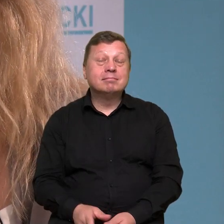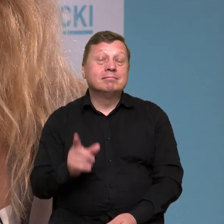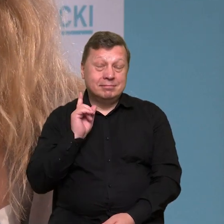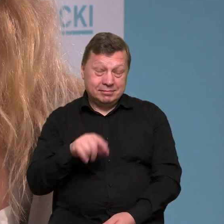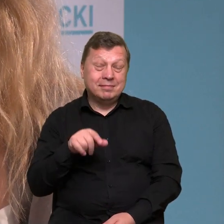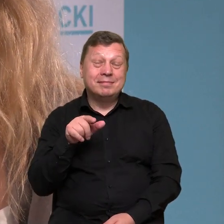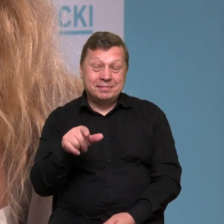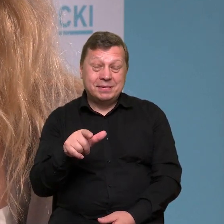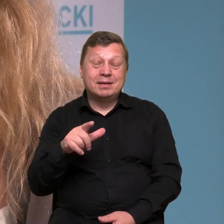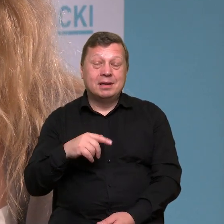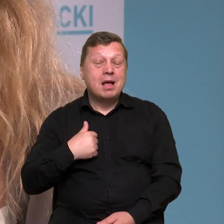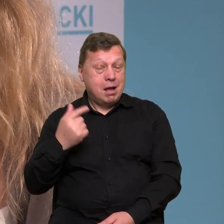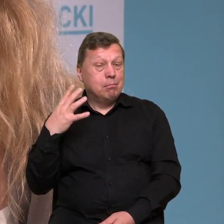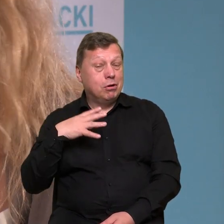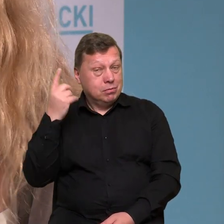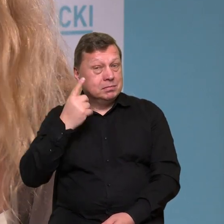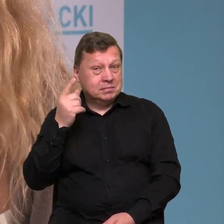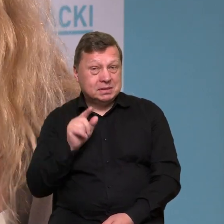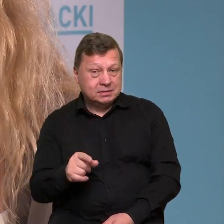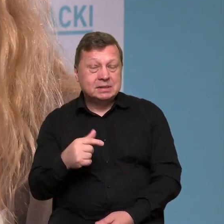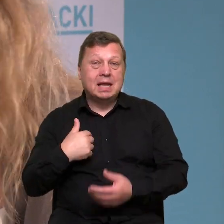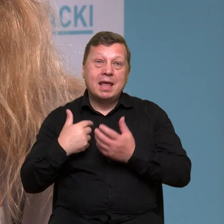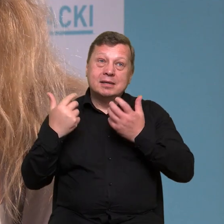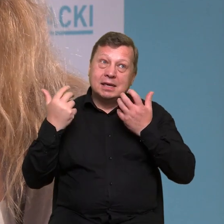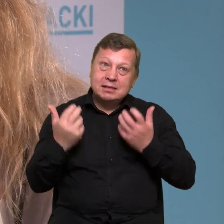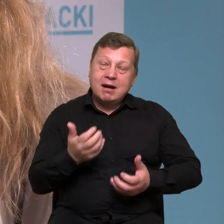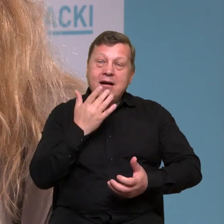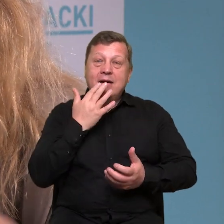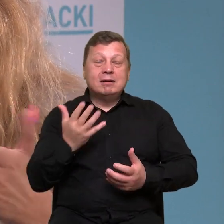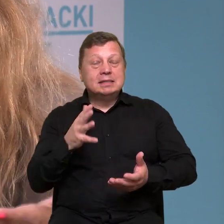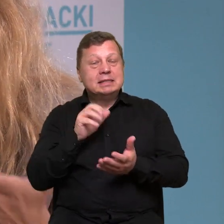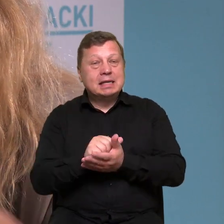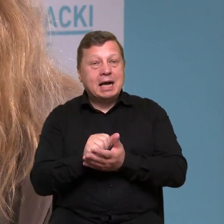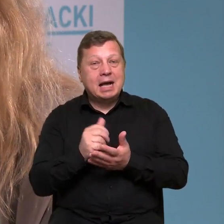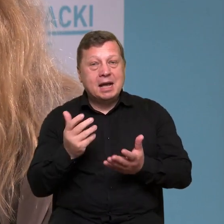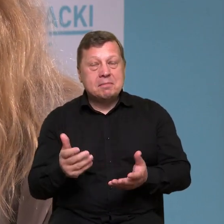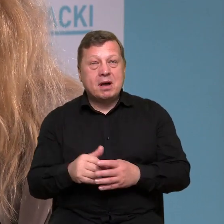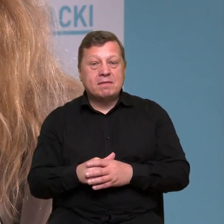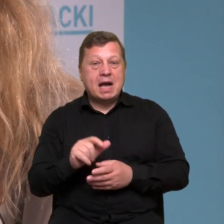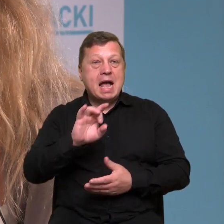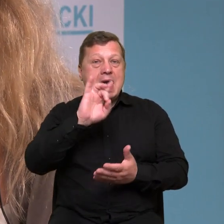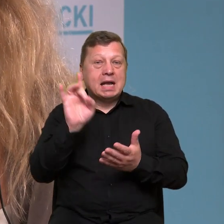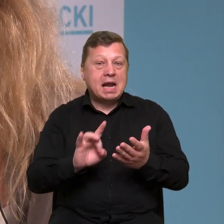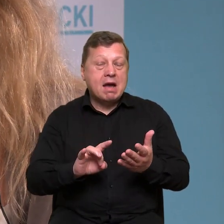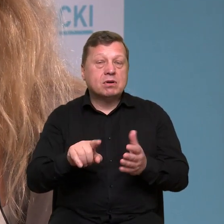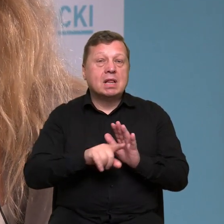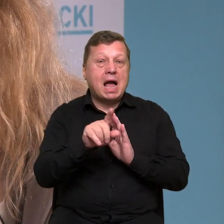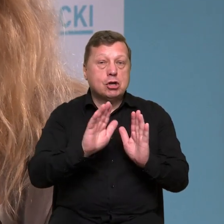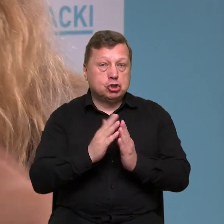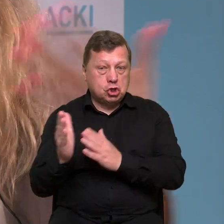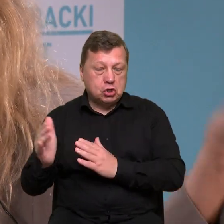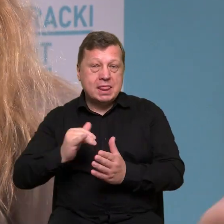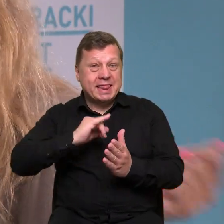Rzeczywiście było tak, że myślałam, że chciałabym zajmować się grafiką książek i